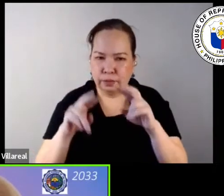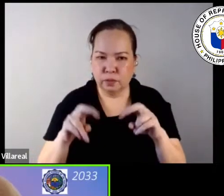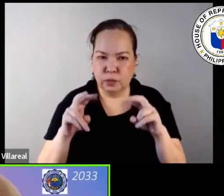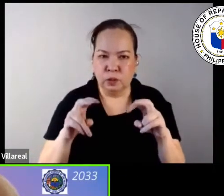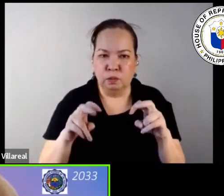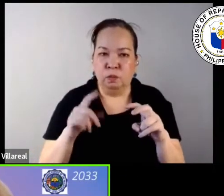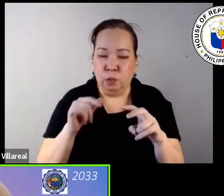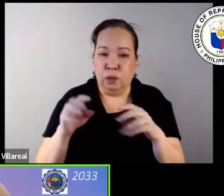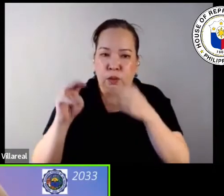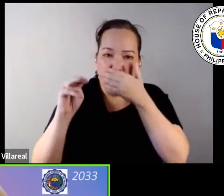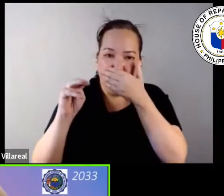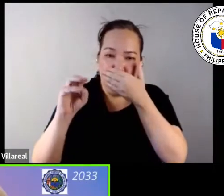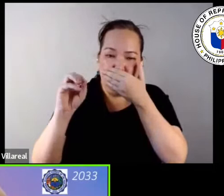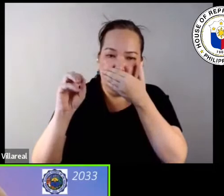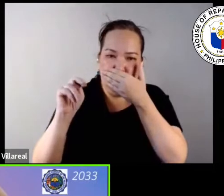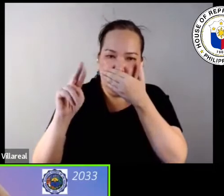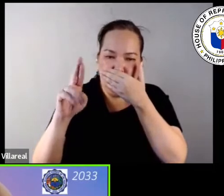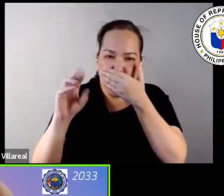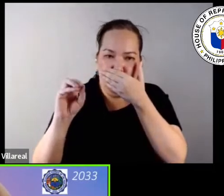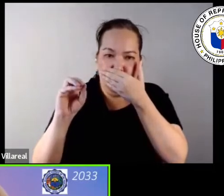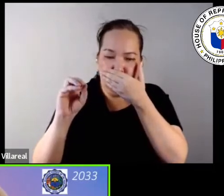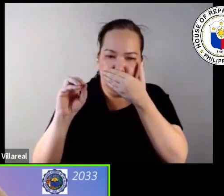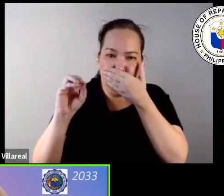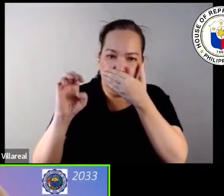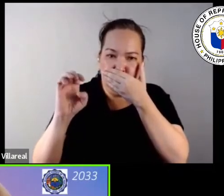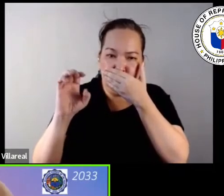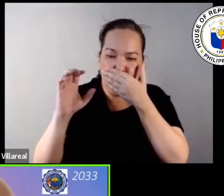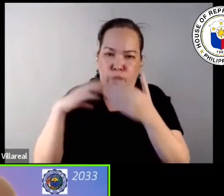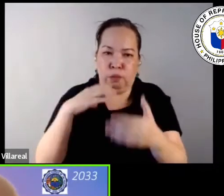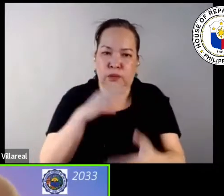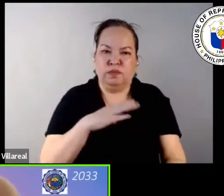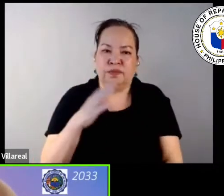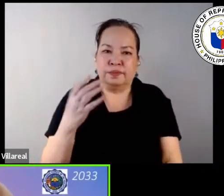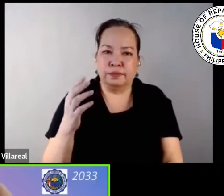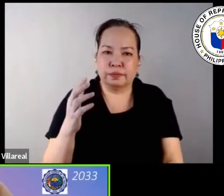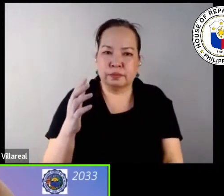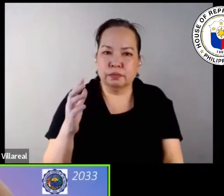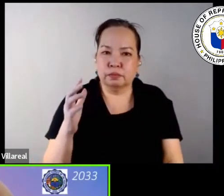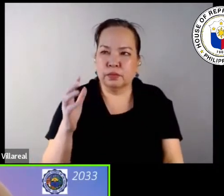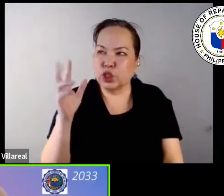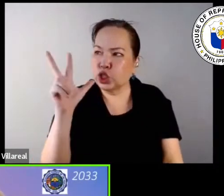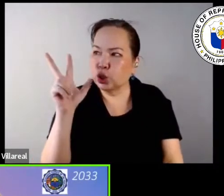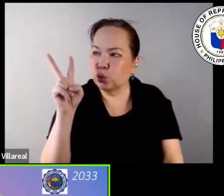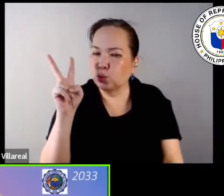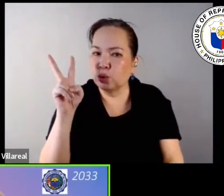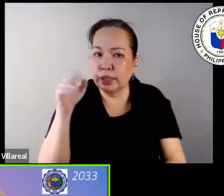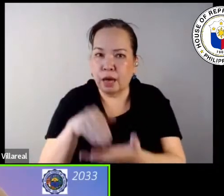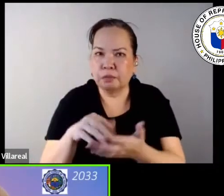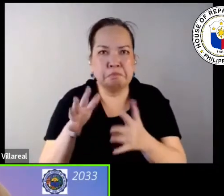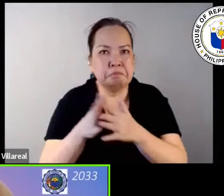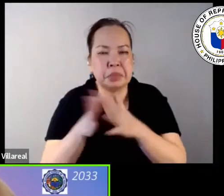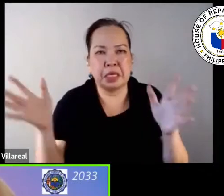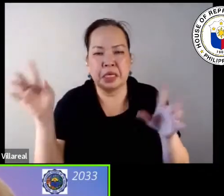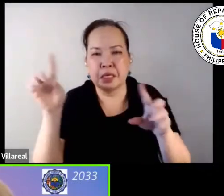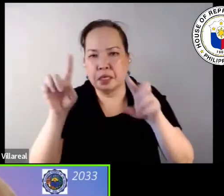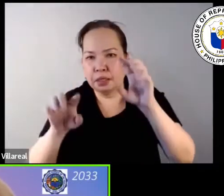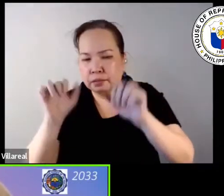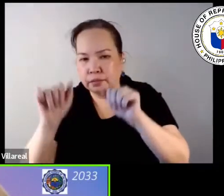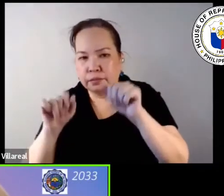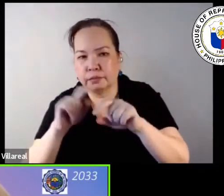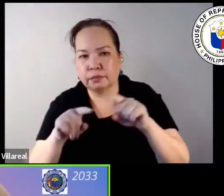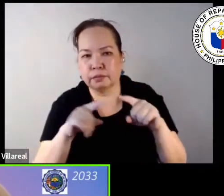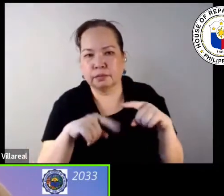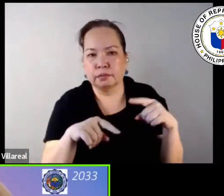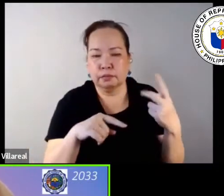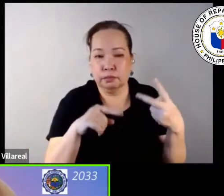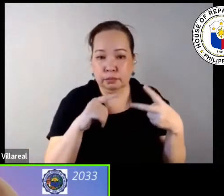Monroe Commission, 32,000 po sa buong bansa, 24 na probinsya, malaking sample po. Words in Science